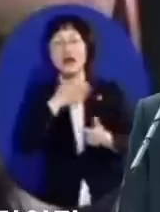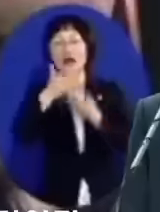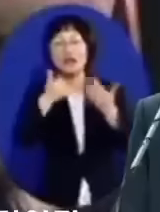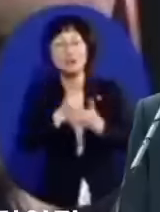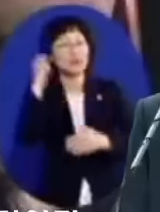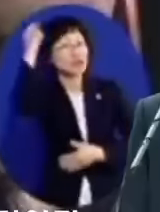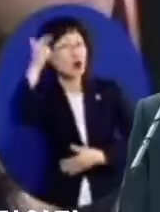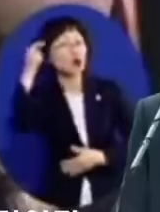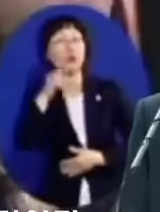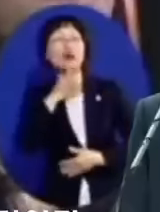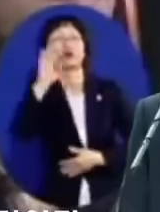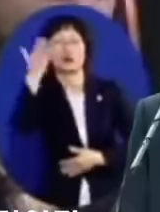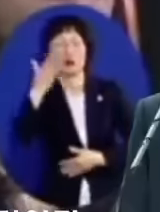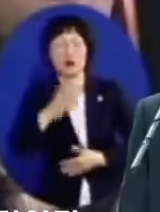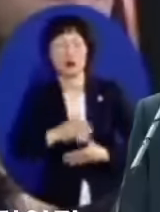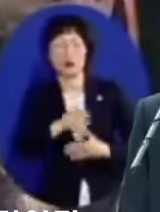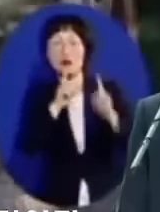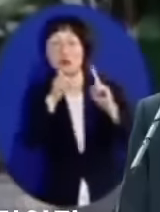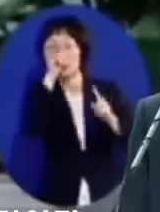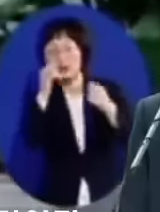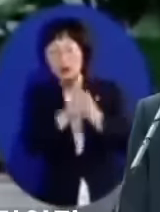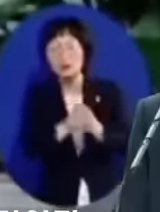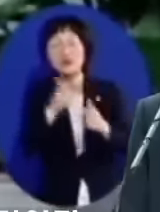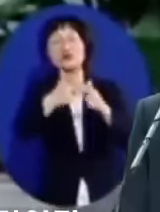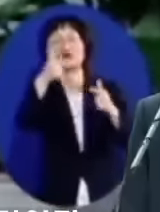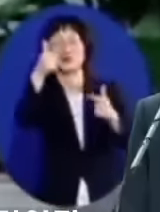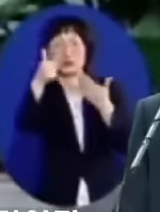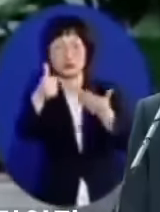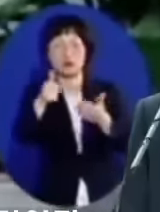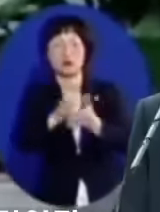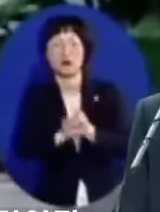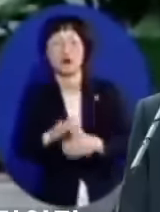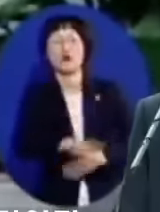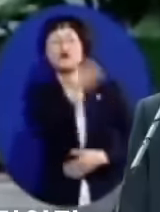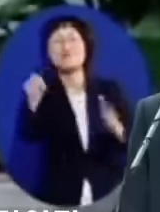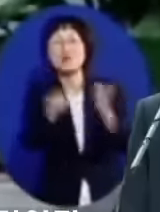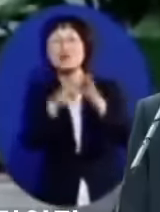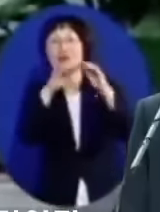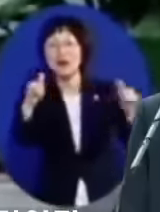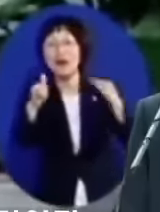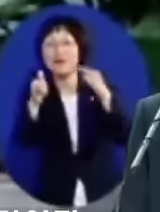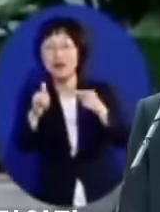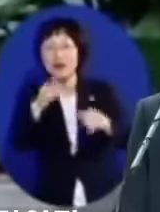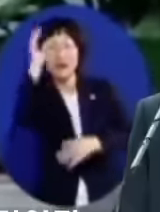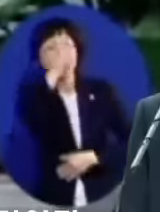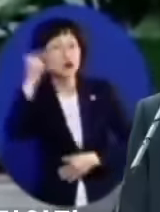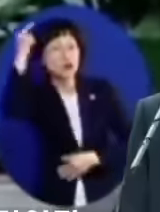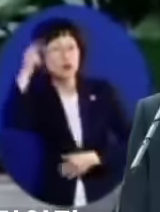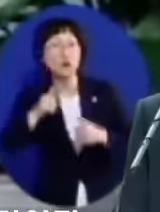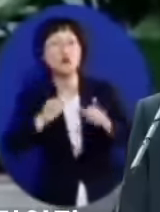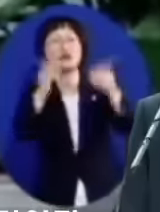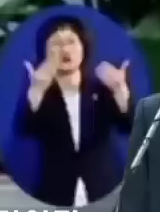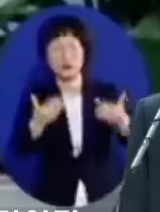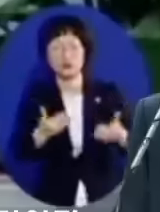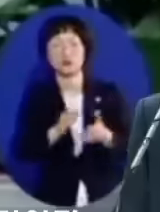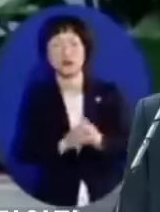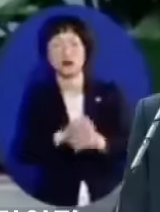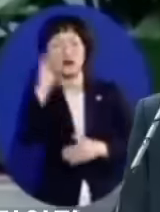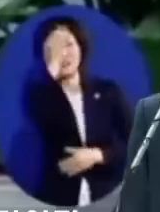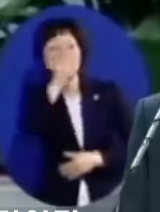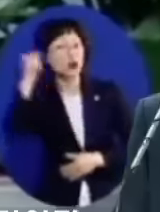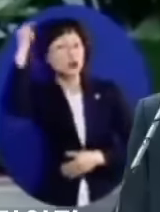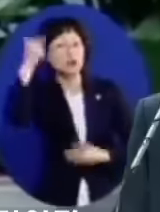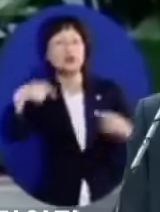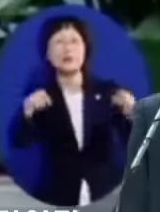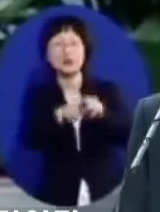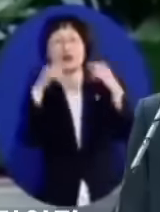되나니라고 말씀한 것입니다. 그래서 예수님이 우리 믿는 자에게 성령을 보내주신 것입니다. 성령이 우리와 같이